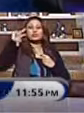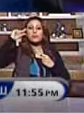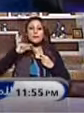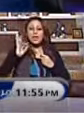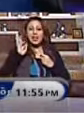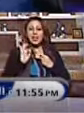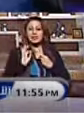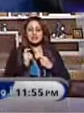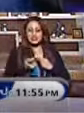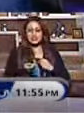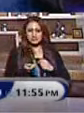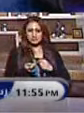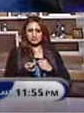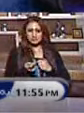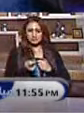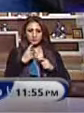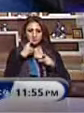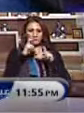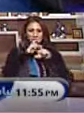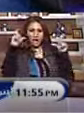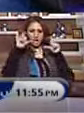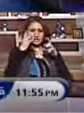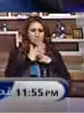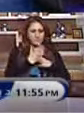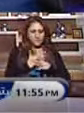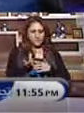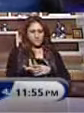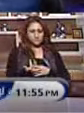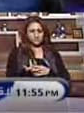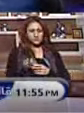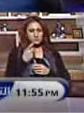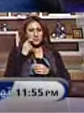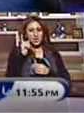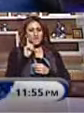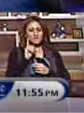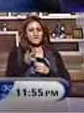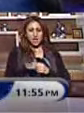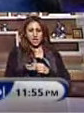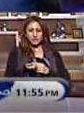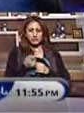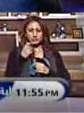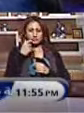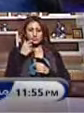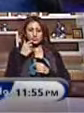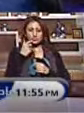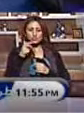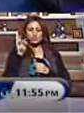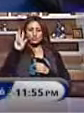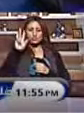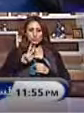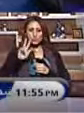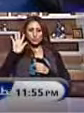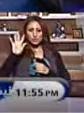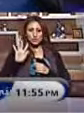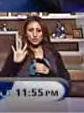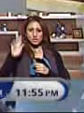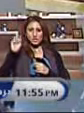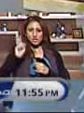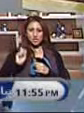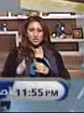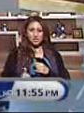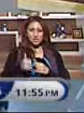صادقه انا مش هقول هي غير صادقه غير يجب ان تكون صادقه وكان الشافعي يقول ما حاورت احدا او جادلته الا